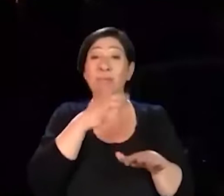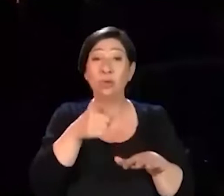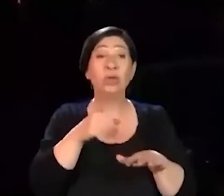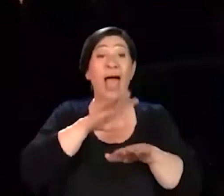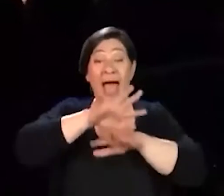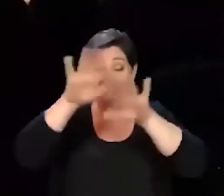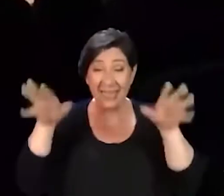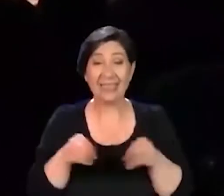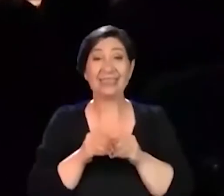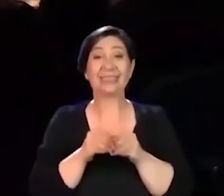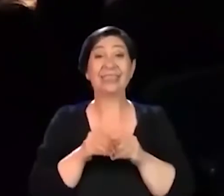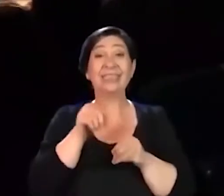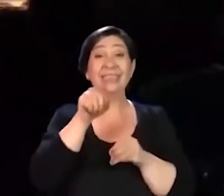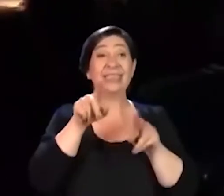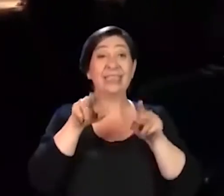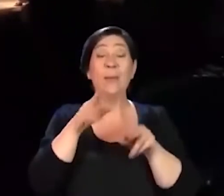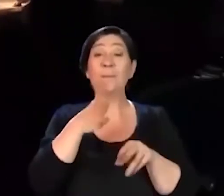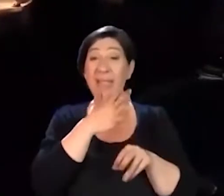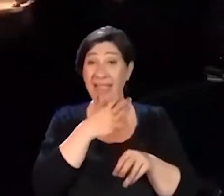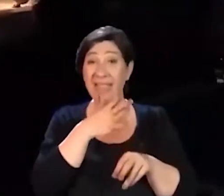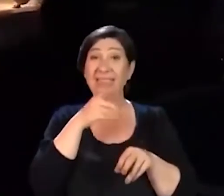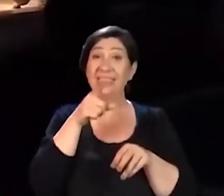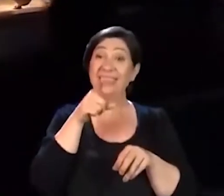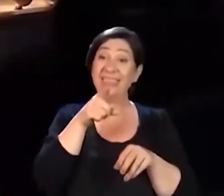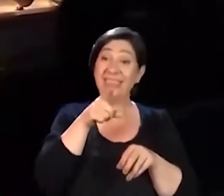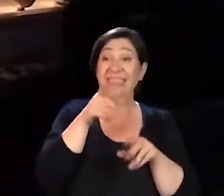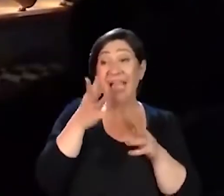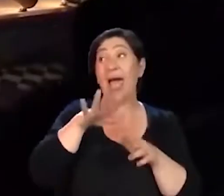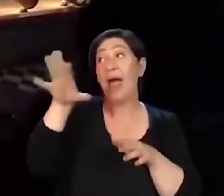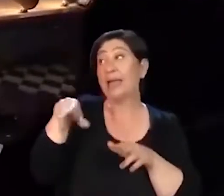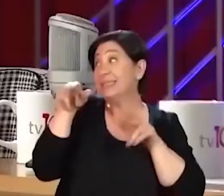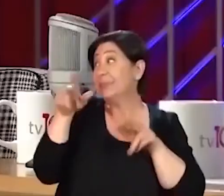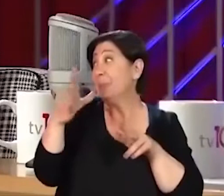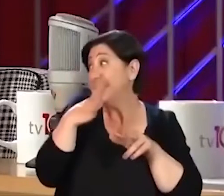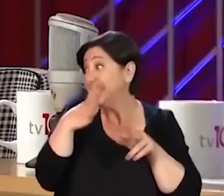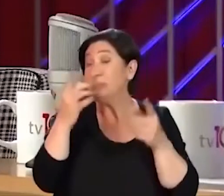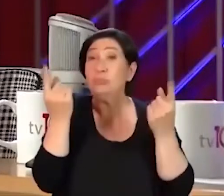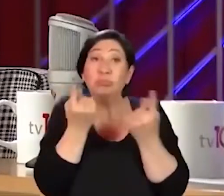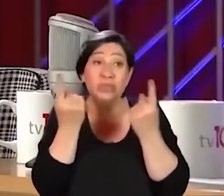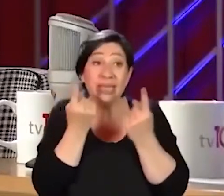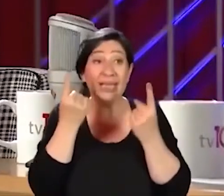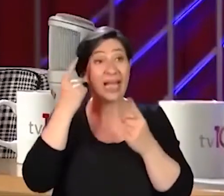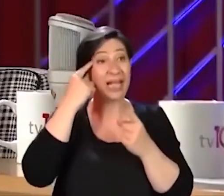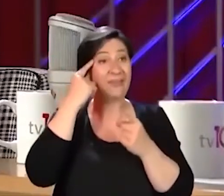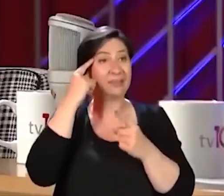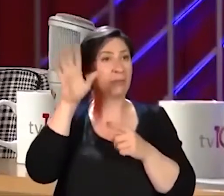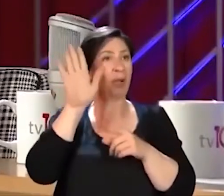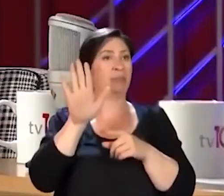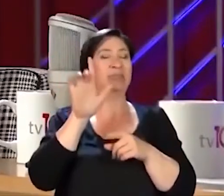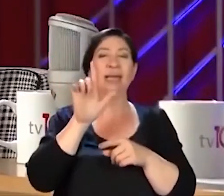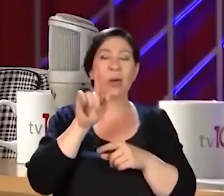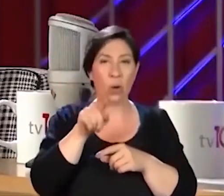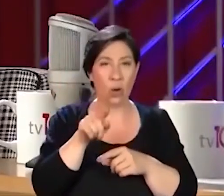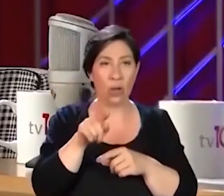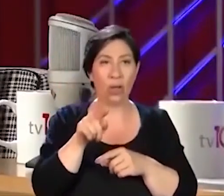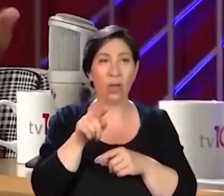herkesin sizin kadar bildiğini veya sizin de herkes kadar bildiğinizi bir şekilde kafanızda bir yer etmesi gerekiyor Bunun